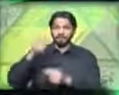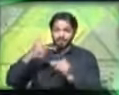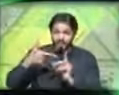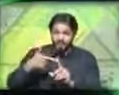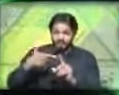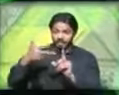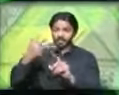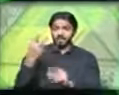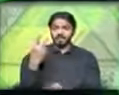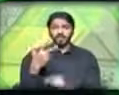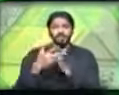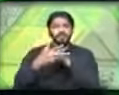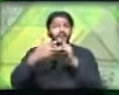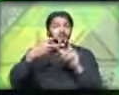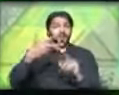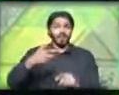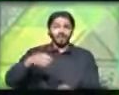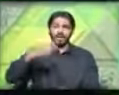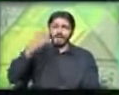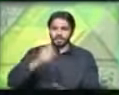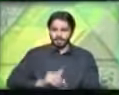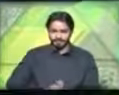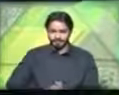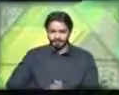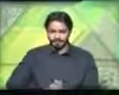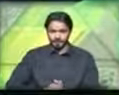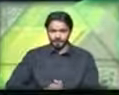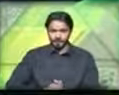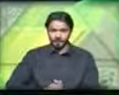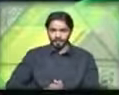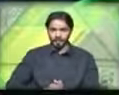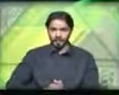الإسلام. ثم أقول: نعم.